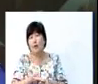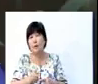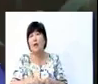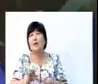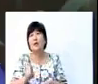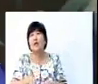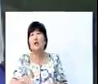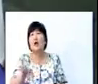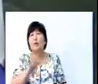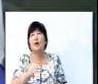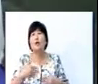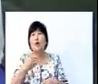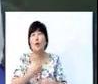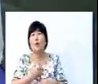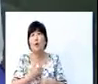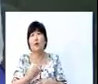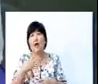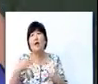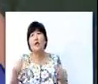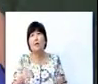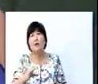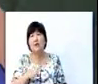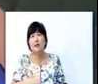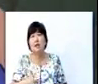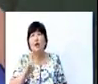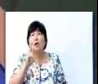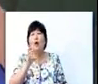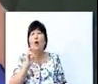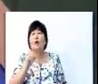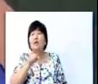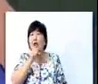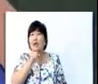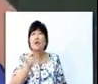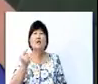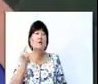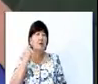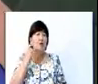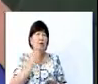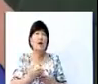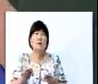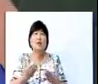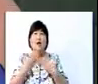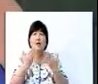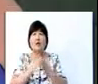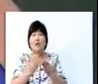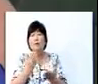жаңағы барлық қойылымды мінекі тамашалады. Қорқыт ата деп естуіміз бар, бұлай неден